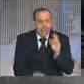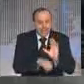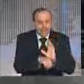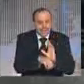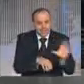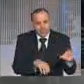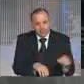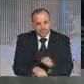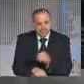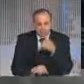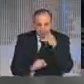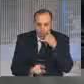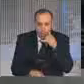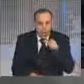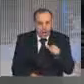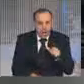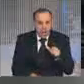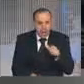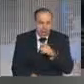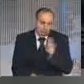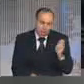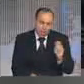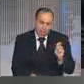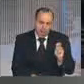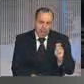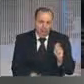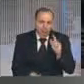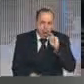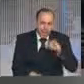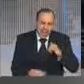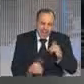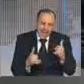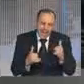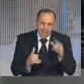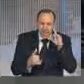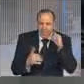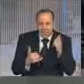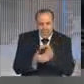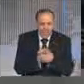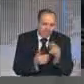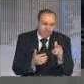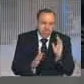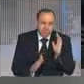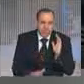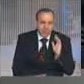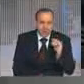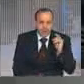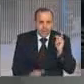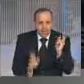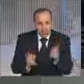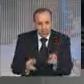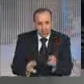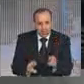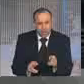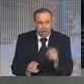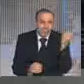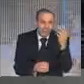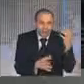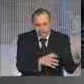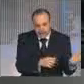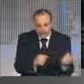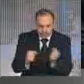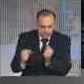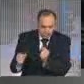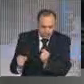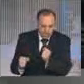والتاكسي ت عيطنا له وقال ان كان في حاله عاديه فهم معناها يفك مع بعضهم هو الليبيه نقلوهم صامي بالنسبه للصم تلقى